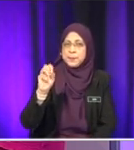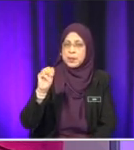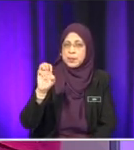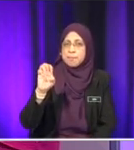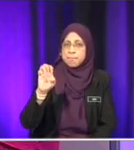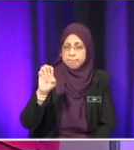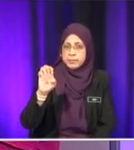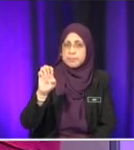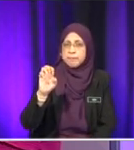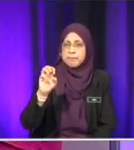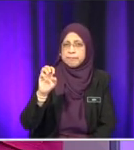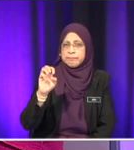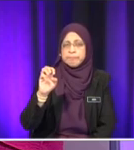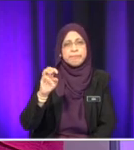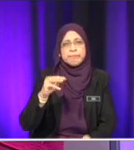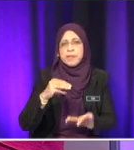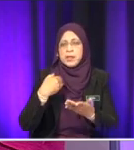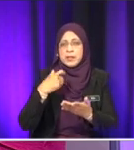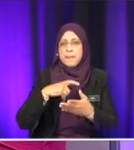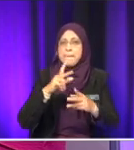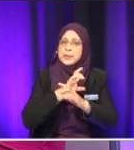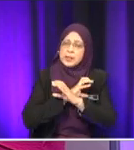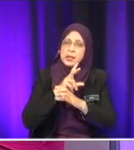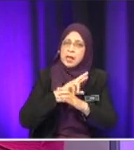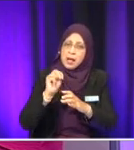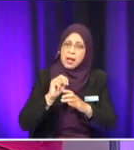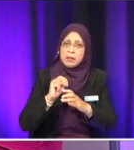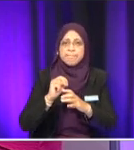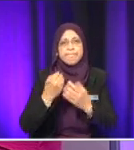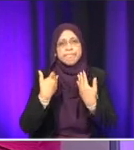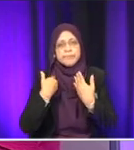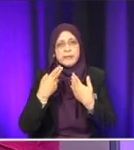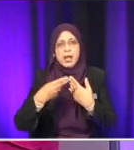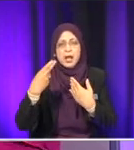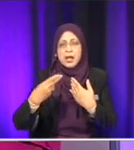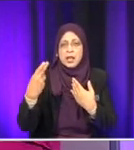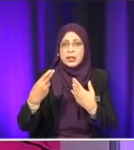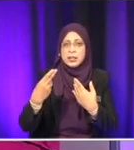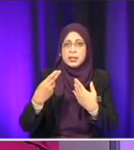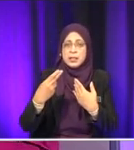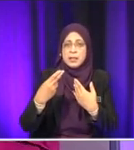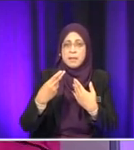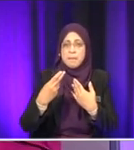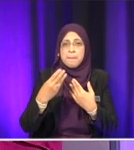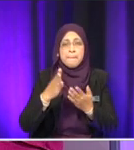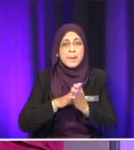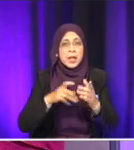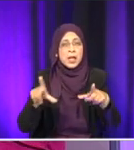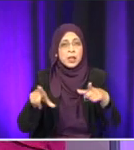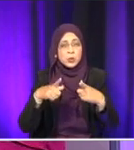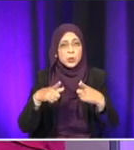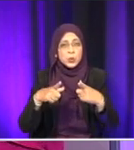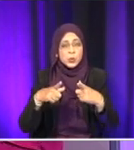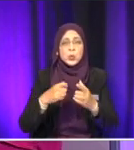adalah dalam kategori aliran romantisme daripada itu berkaitan dengan satu